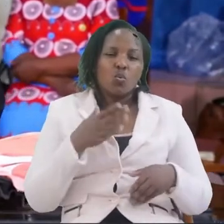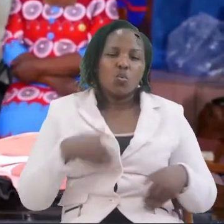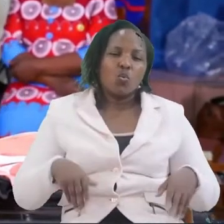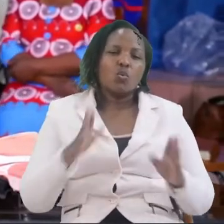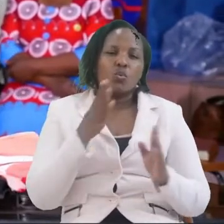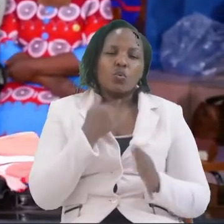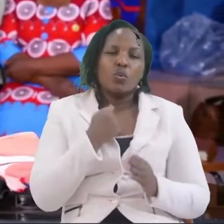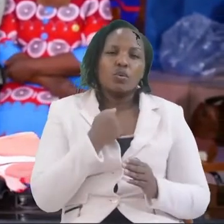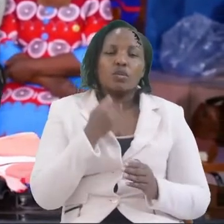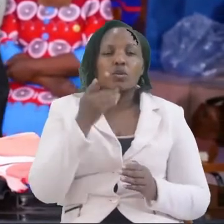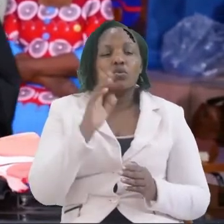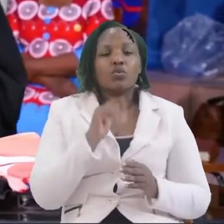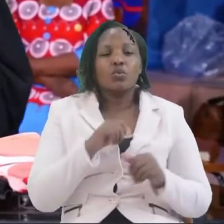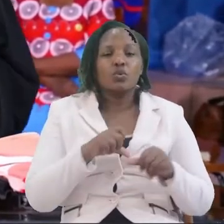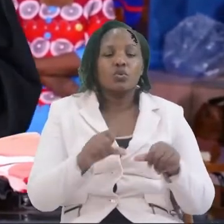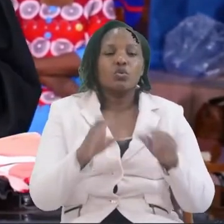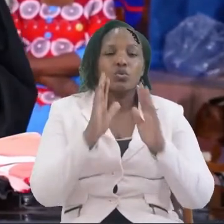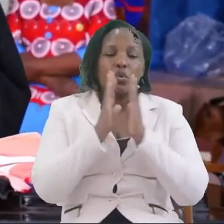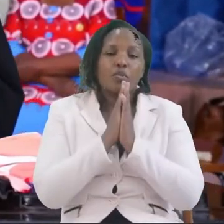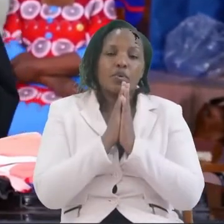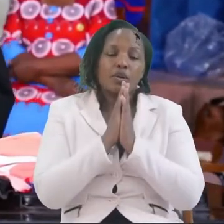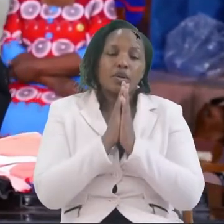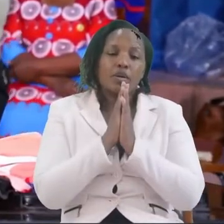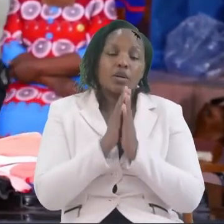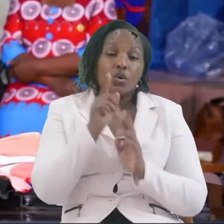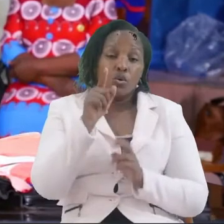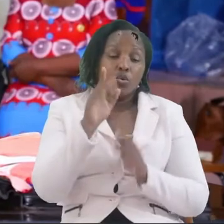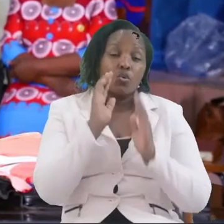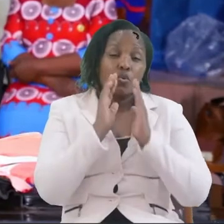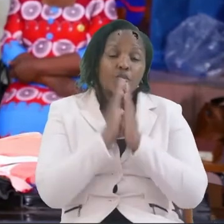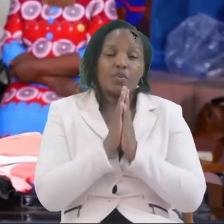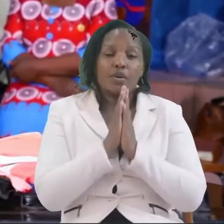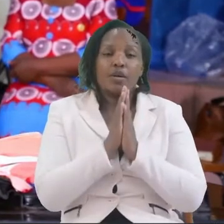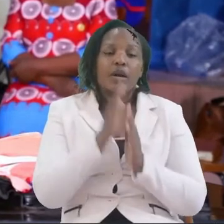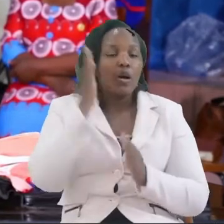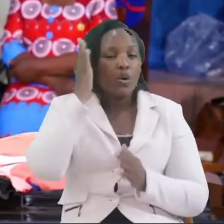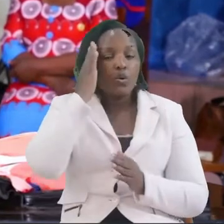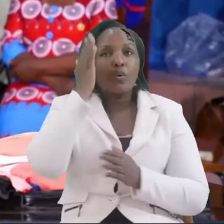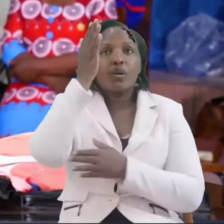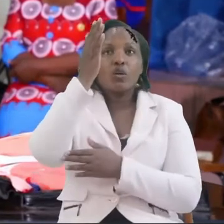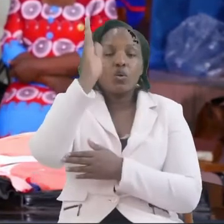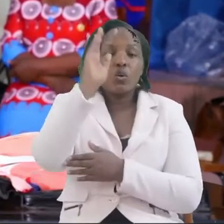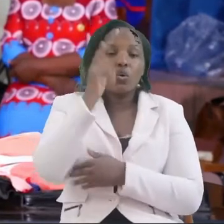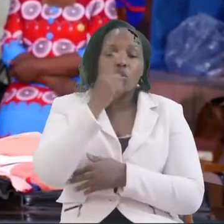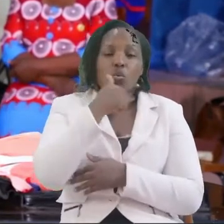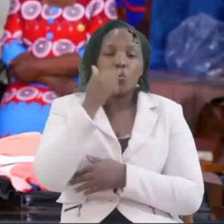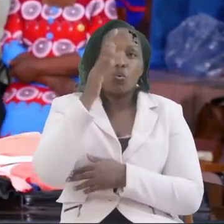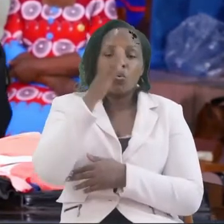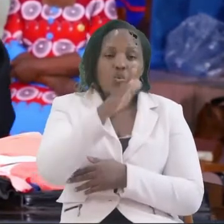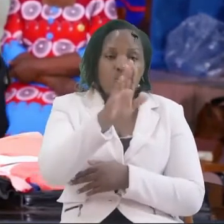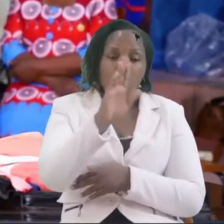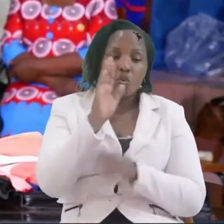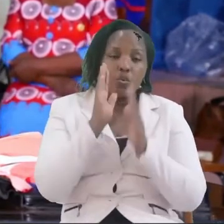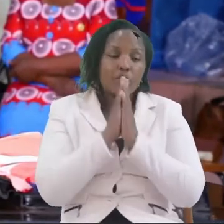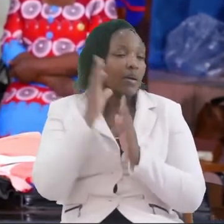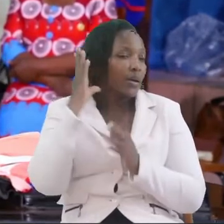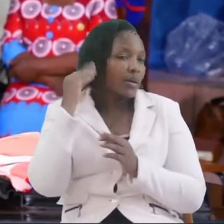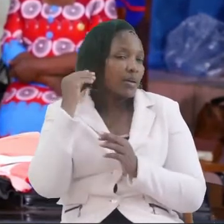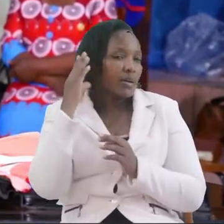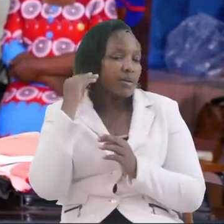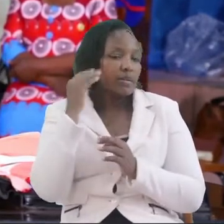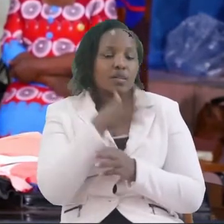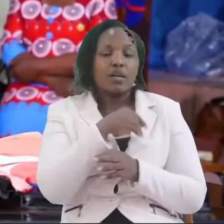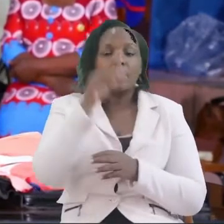ni mtu wa kuomba. Na ukiwa ni mtu wa kuomba na unajua yule Mungu ambaye unayemuomba anasikia, na